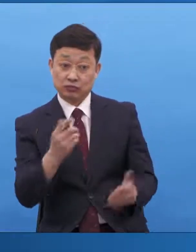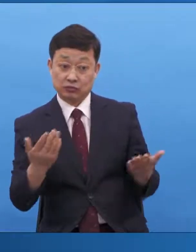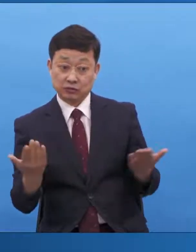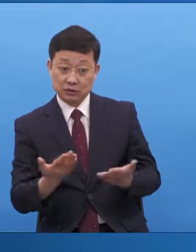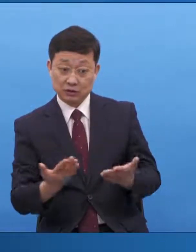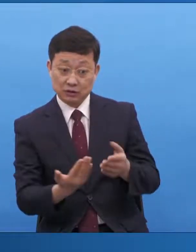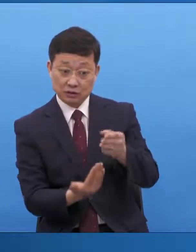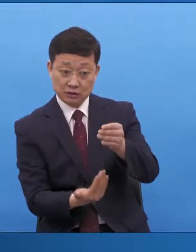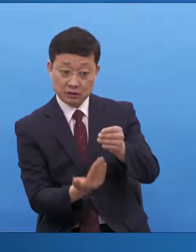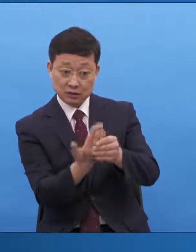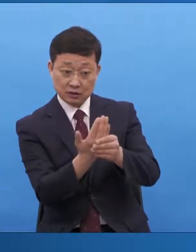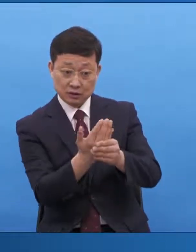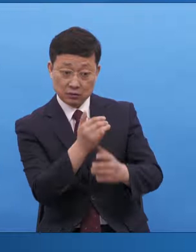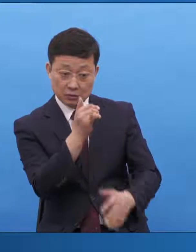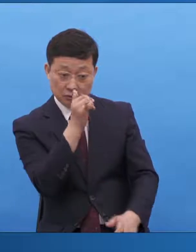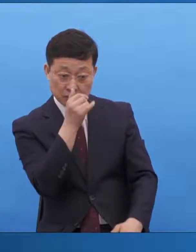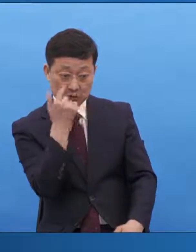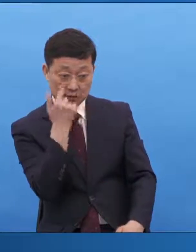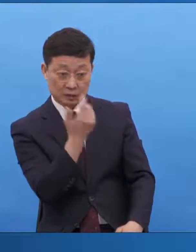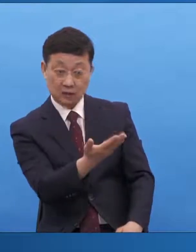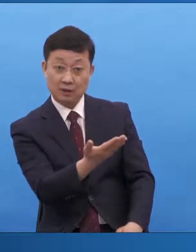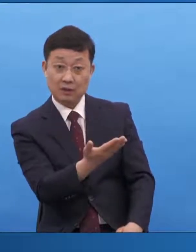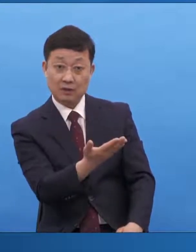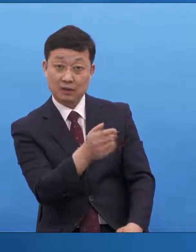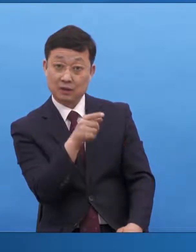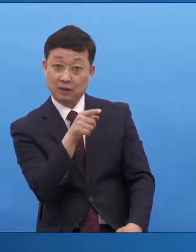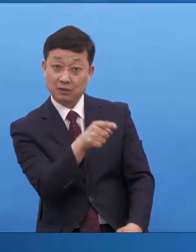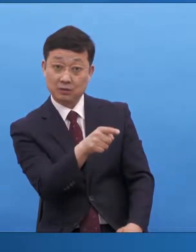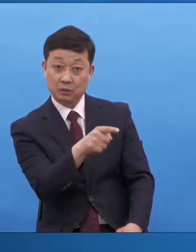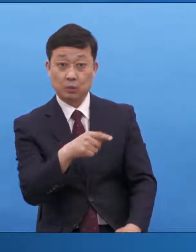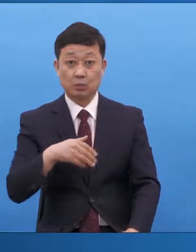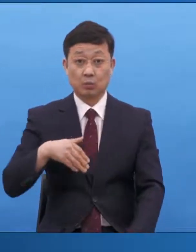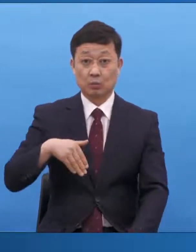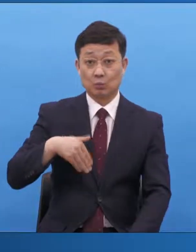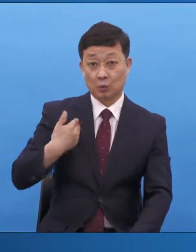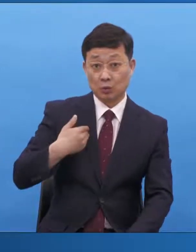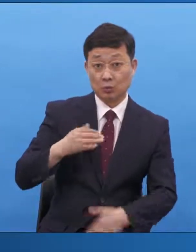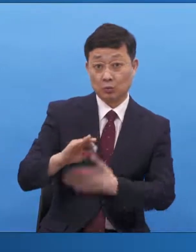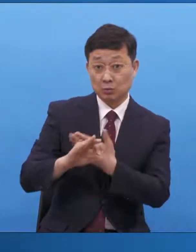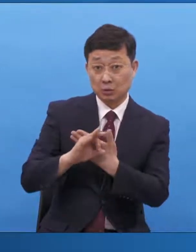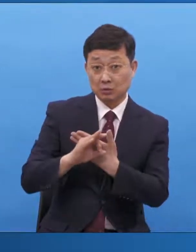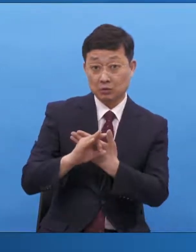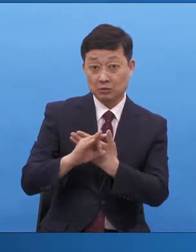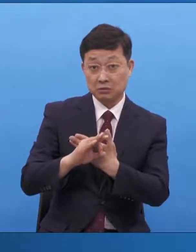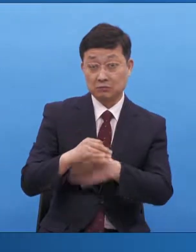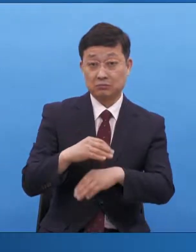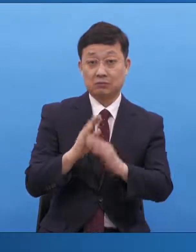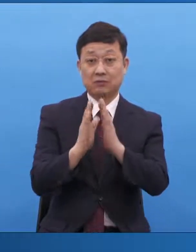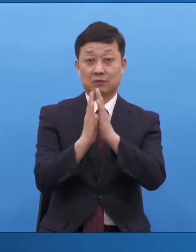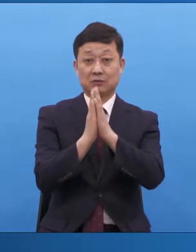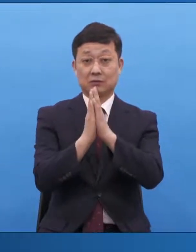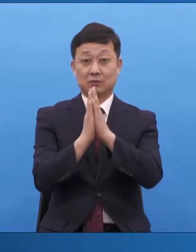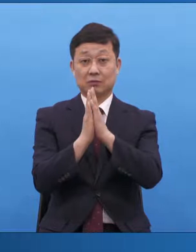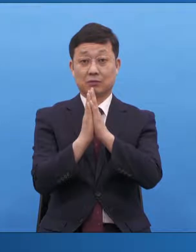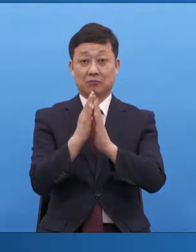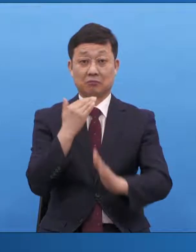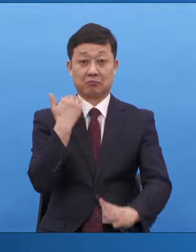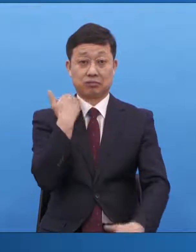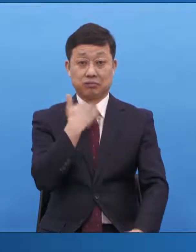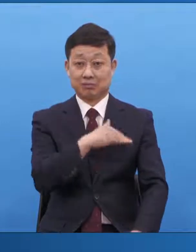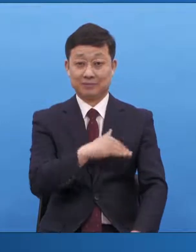You must know what is happening now. 그거 모르니까 기도를 안 하죠. And not knowing that, we don't pray.